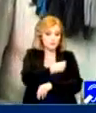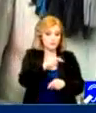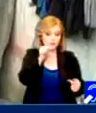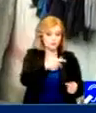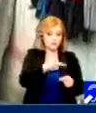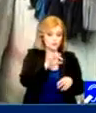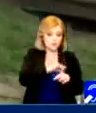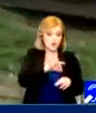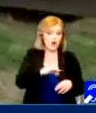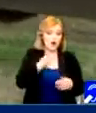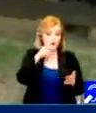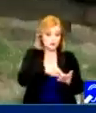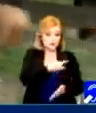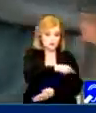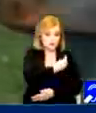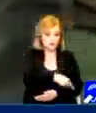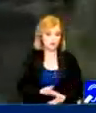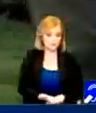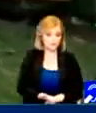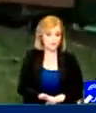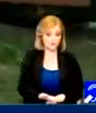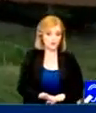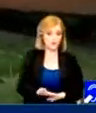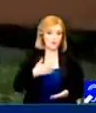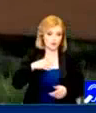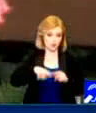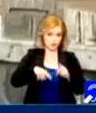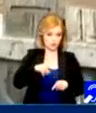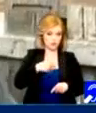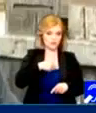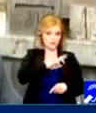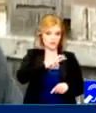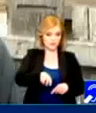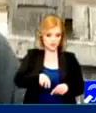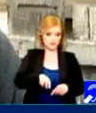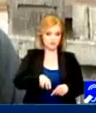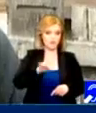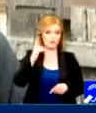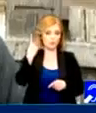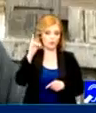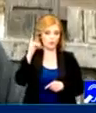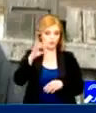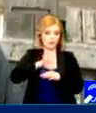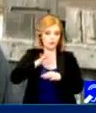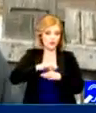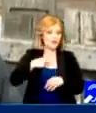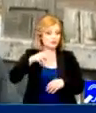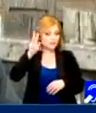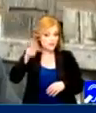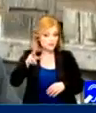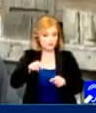au ajuns la spital. O noră de-a mea, o vine la Bușum cu un copil bolnav și nu știu care e situația.